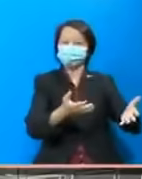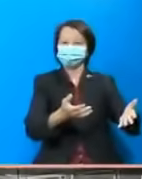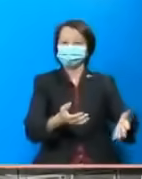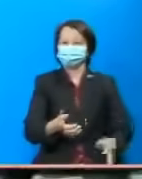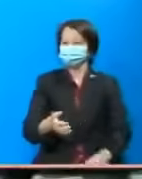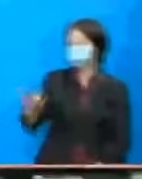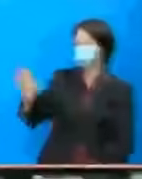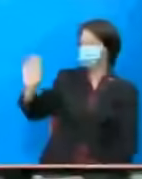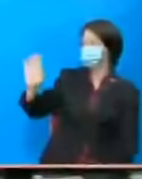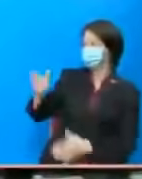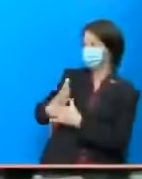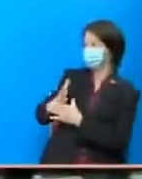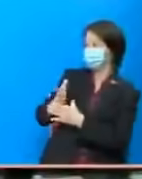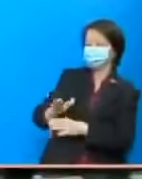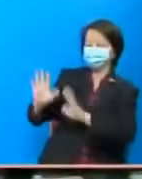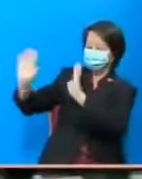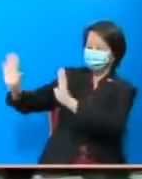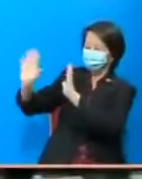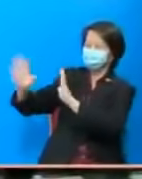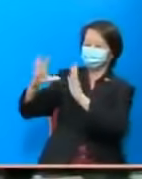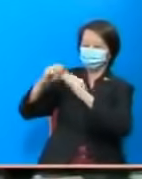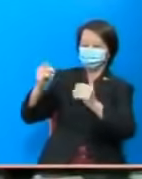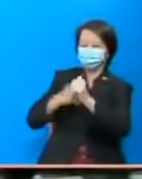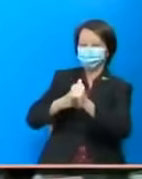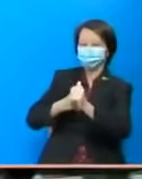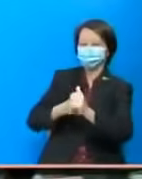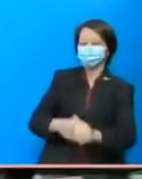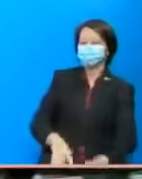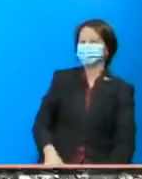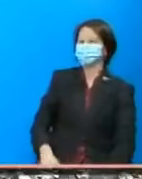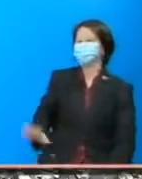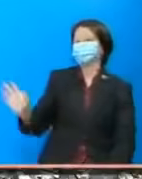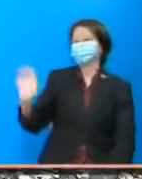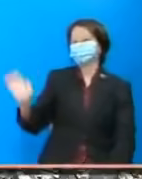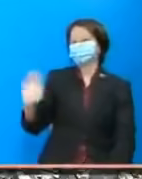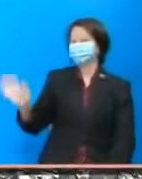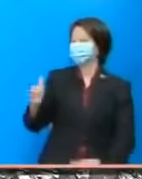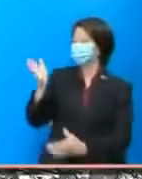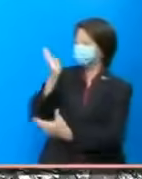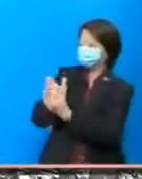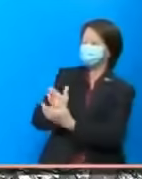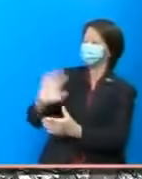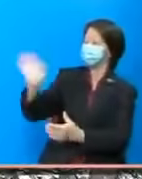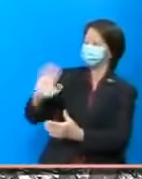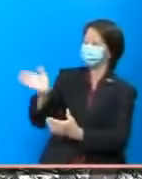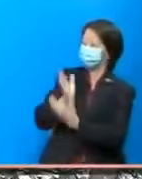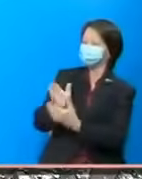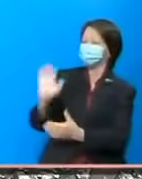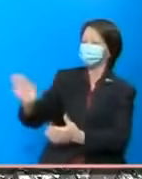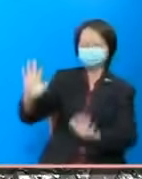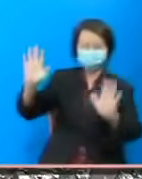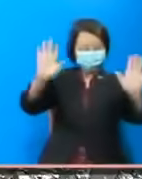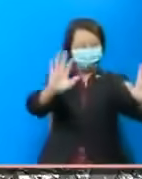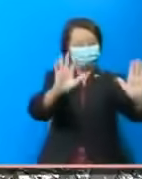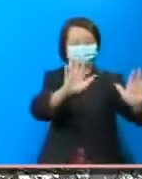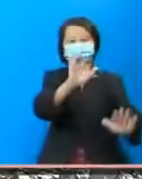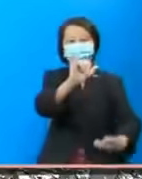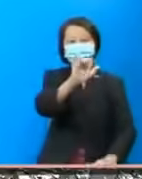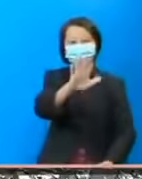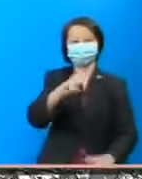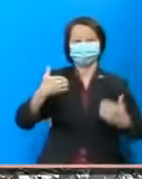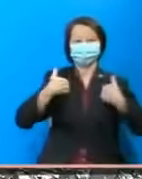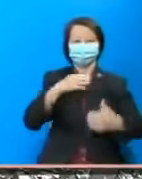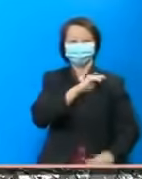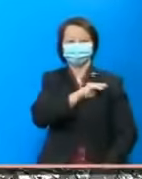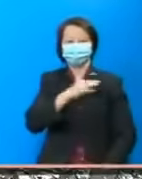shalat sesuai habis karena yang memakai Lenovo tetap menjadi interaksi sosial lain Ah Cup Ahmad mentri